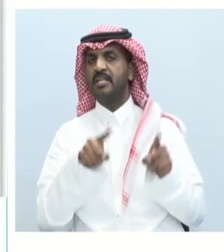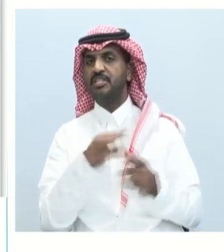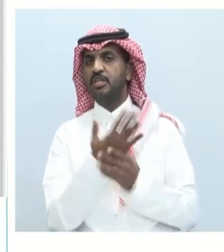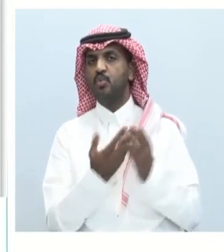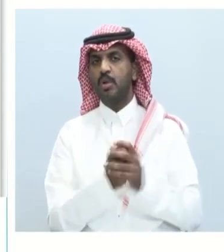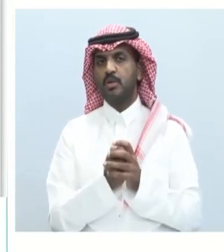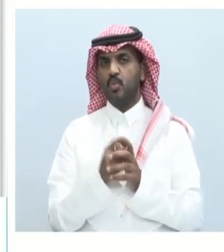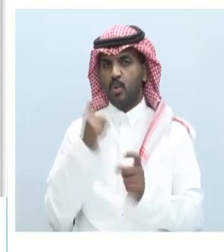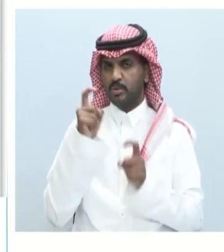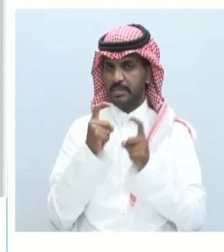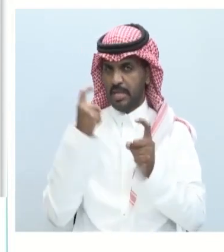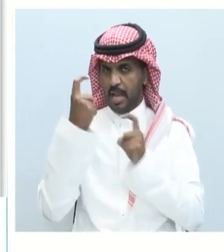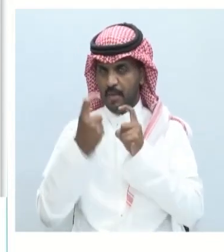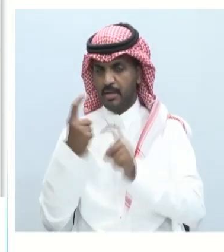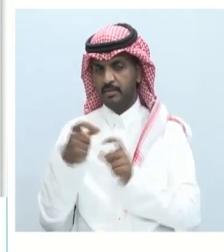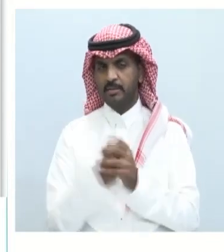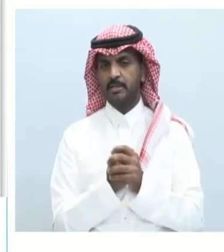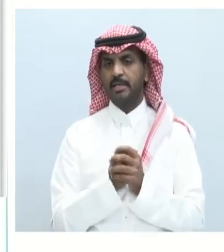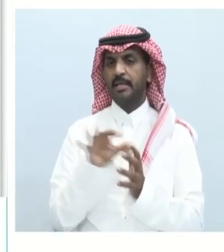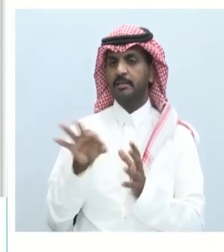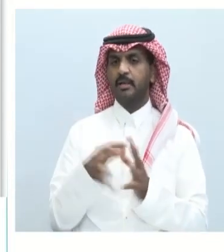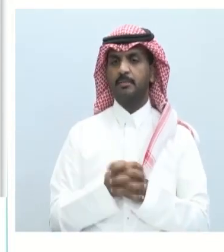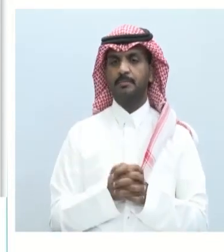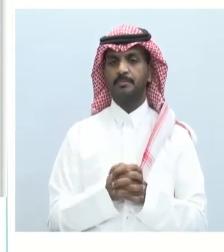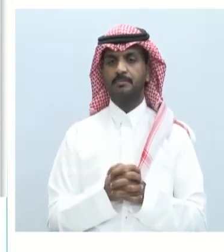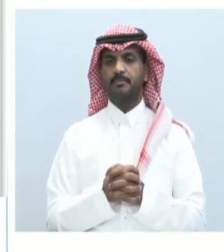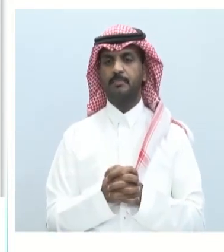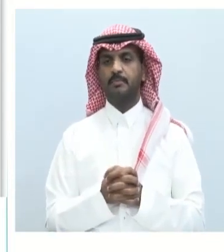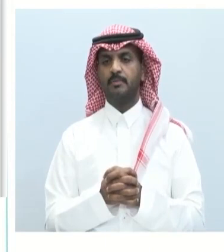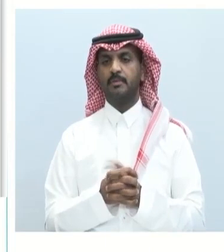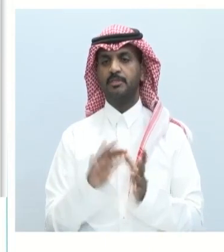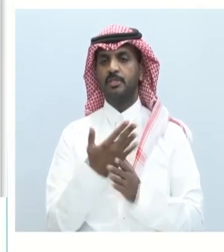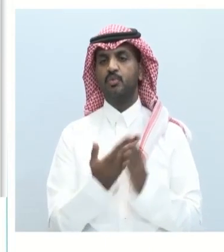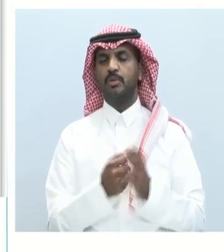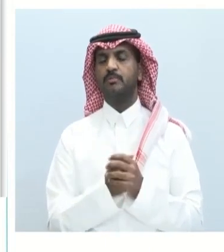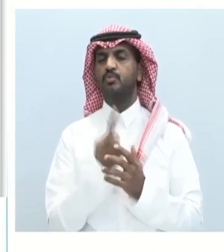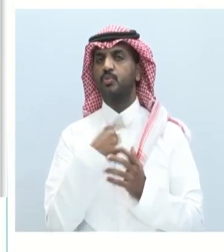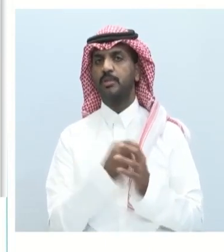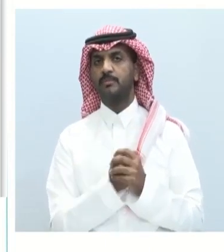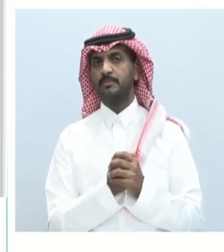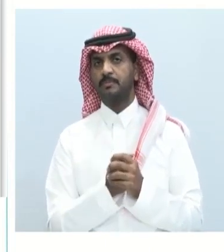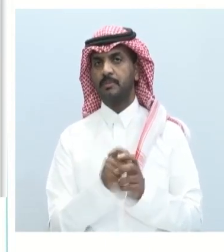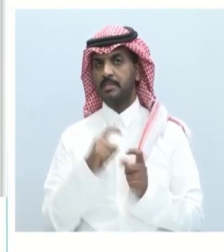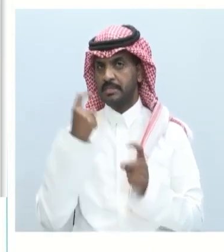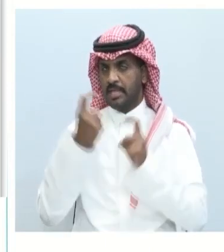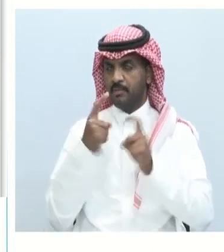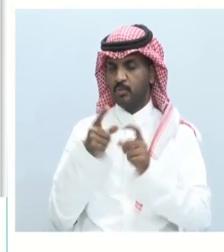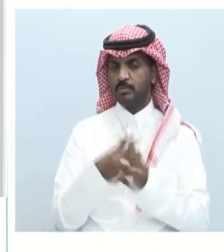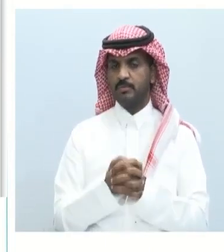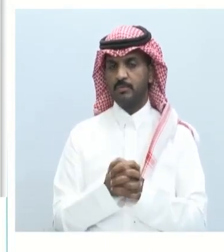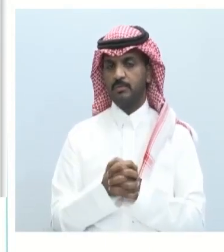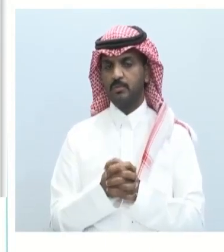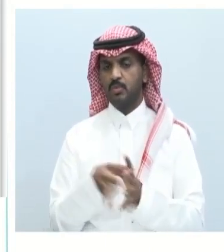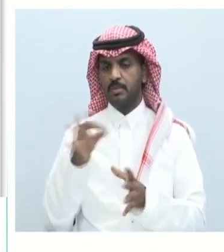او استعلامات نقوم باختيار جدول الذي نريد عمل الاستعلام له وعلى